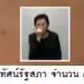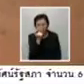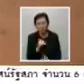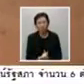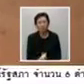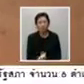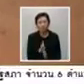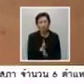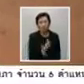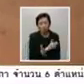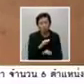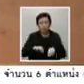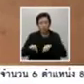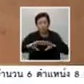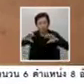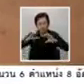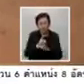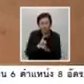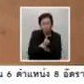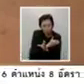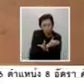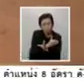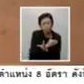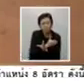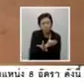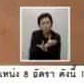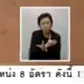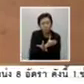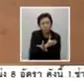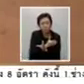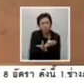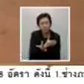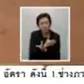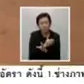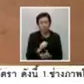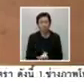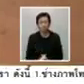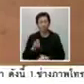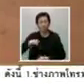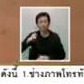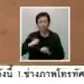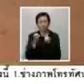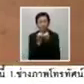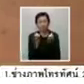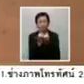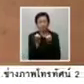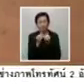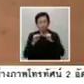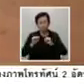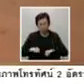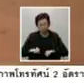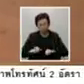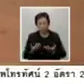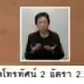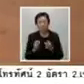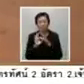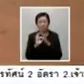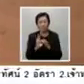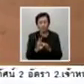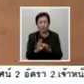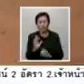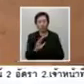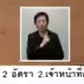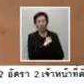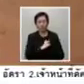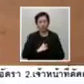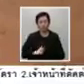ที่เกิดขึ้นก่อนการบริหารราชการแผ่นดินและได้มีคำสั่งของรัฐสารรัฐธรรมนูญรวมทั้งเป็นประเด็นที่เกี่ยวข้องกับพระมหากษั